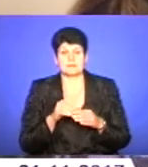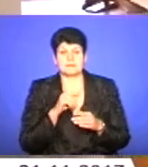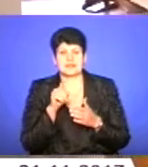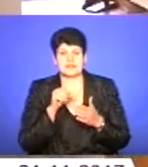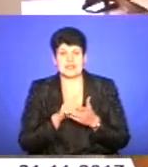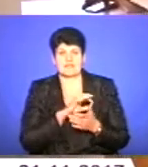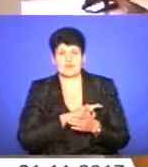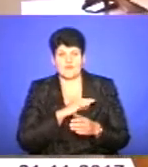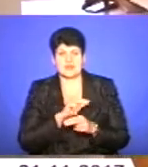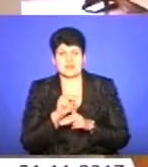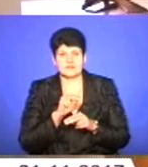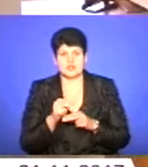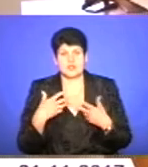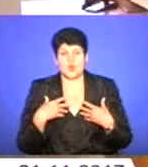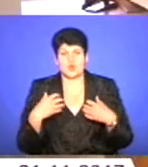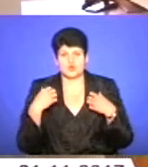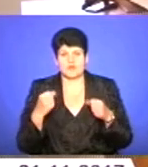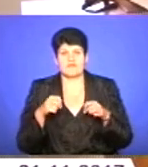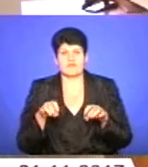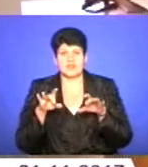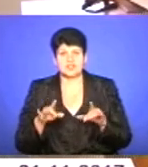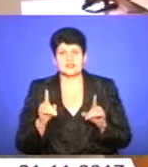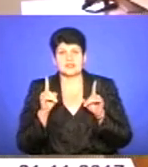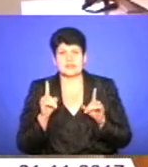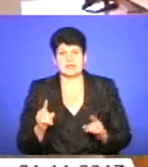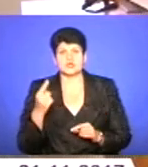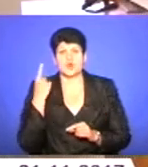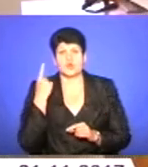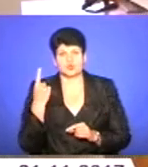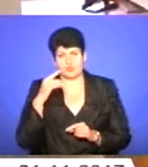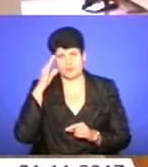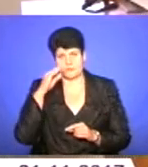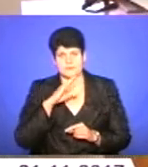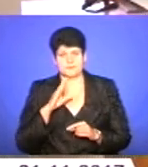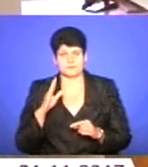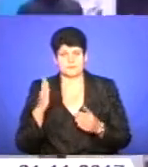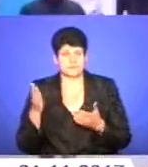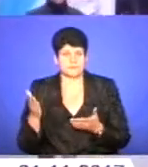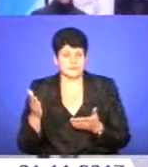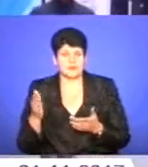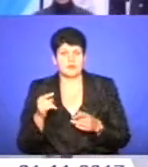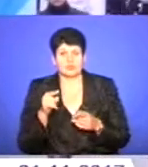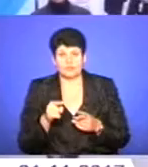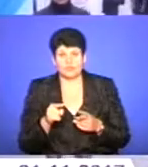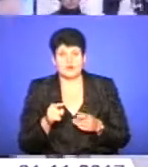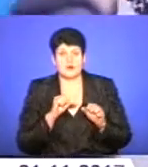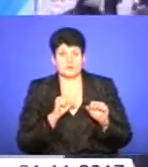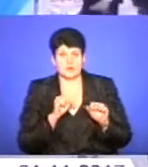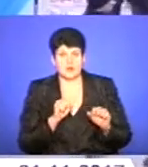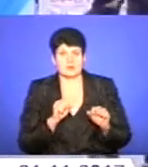виховання, навчання і оздоровлення дитини вирішувати лише одному із батьків, переконує адвокат. Таким чином права